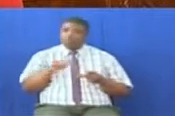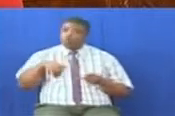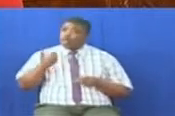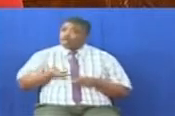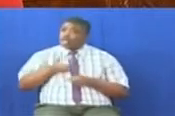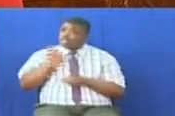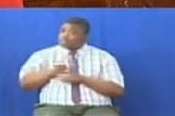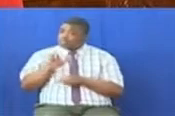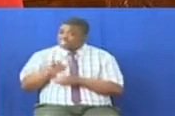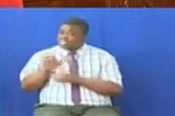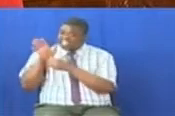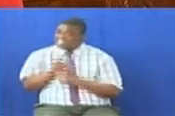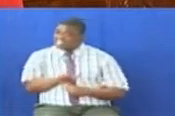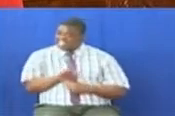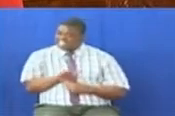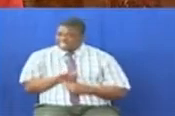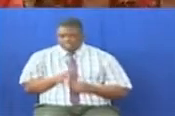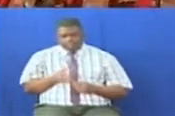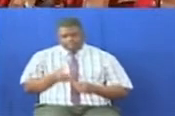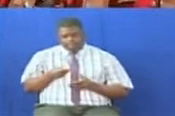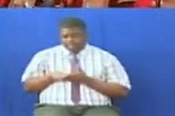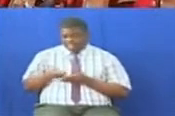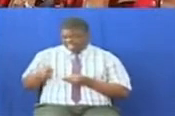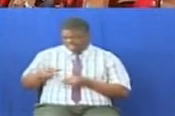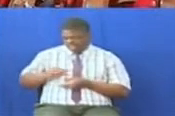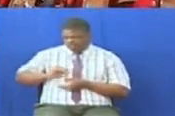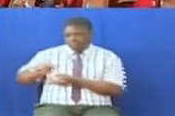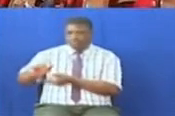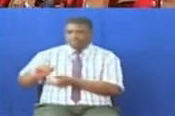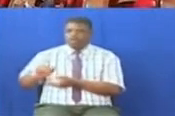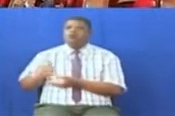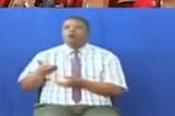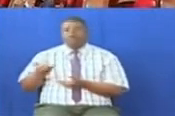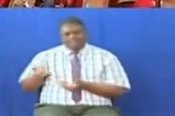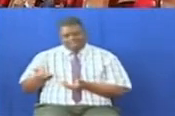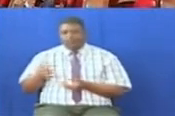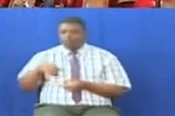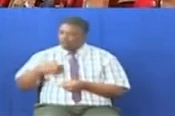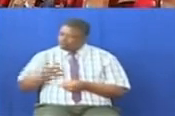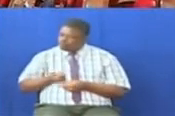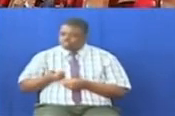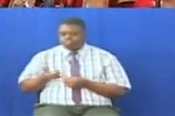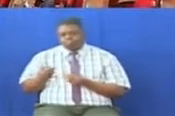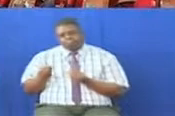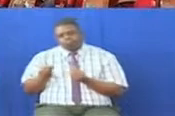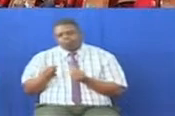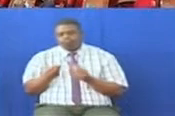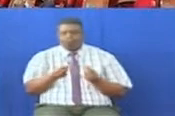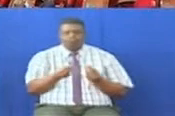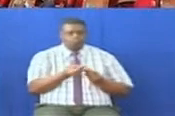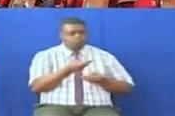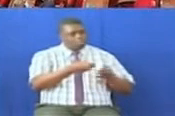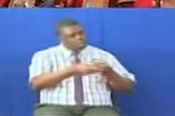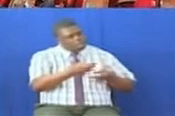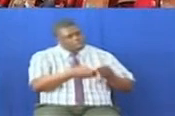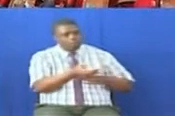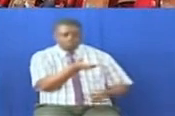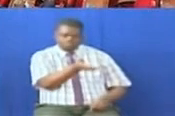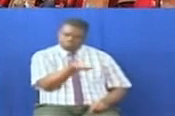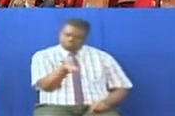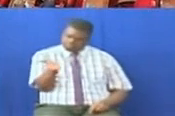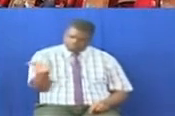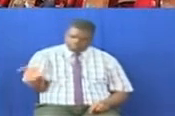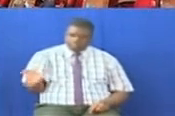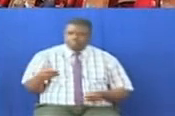wanadhalilishwa, lakini kutoka pesa hizi zimetoka, tunaona wanawake wengi wameweza kufanya biashara ndogo ndogo. Kwa hiyo mimi niombe kabisa serikali iangalie uwezekano